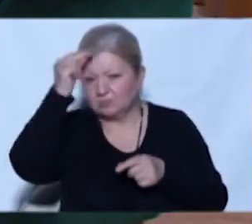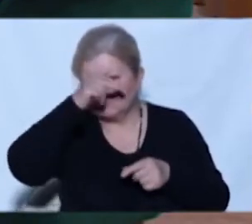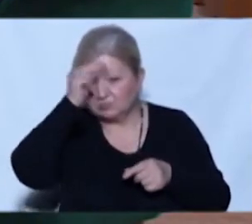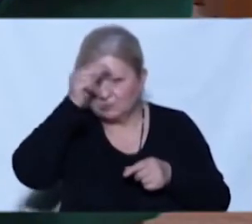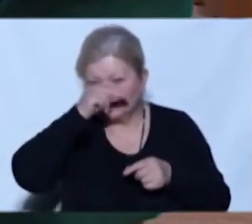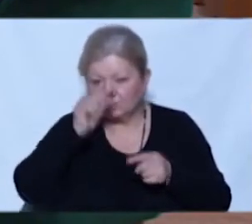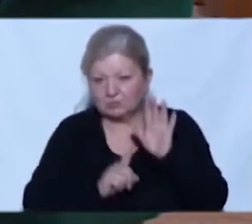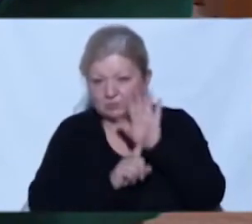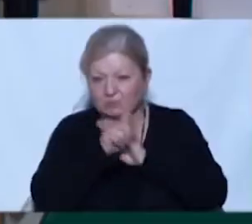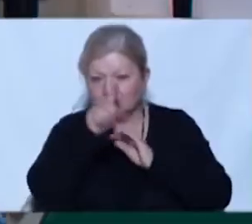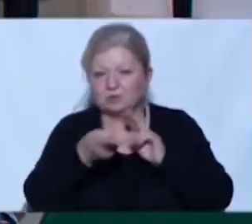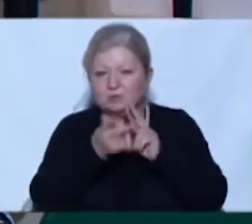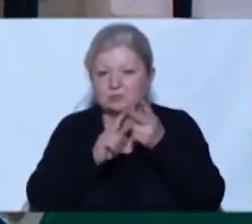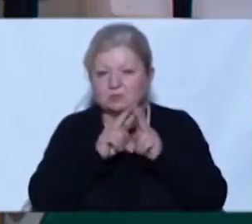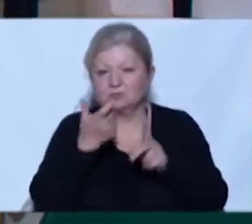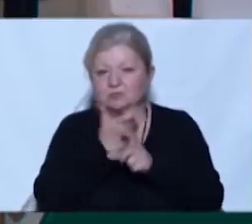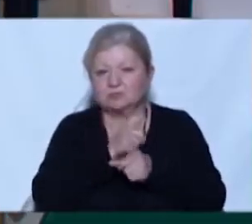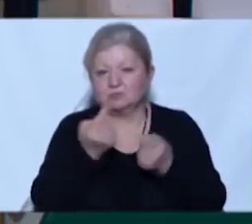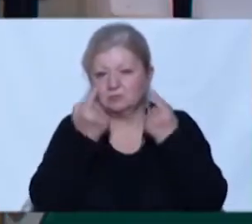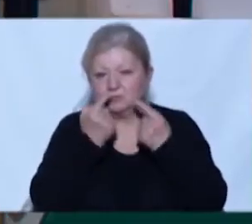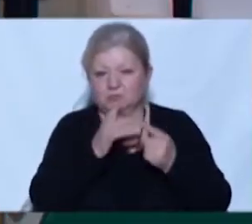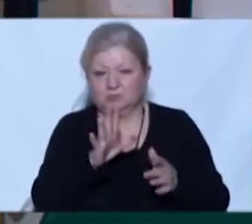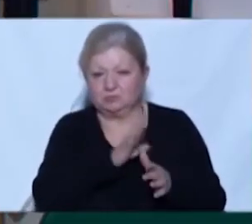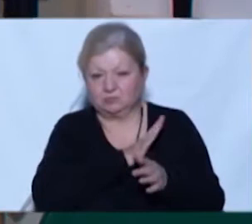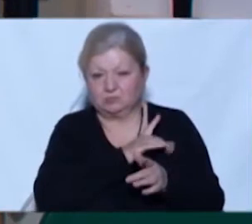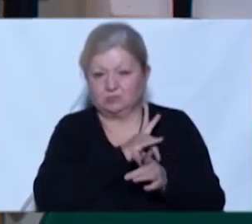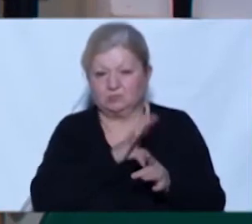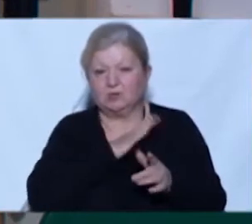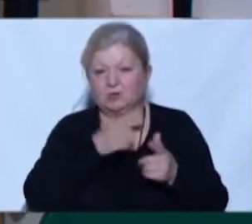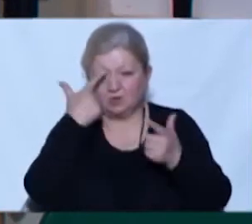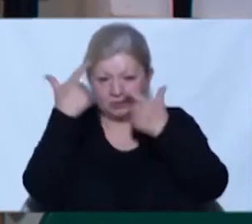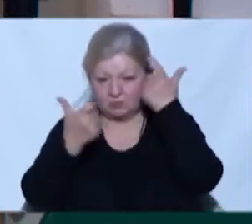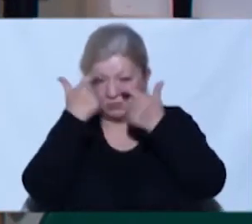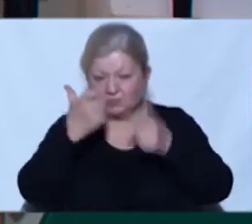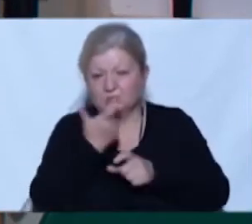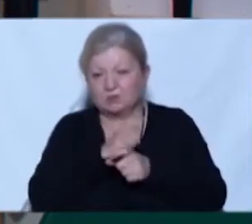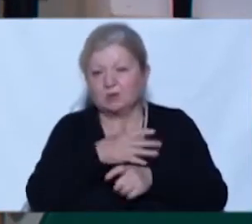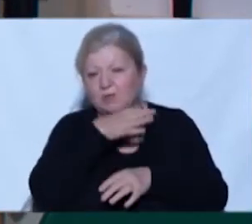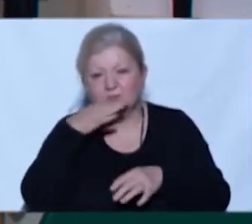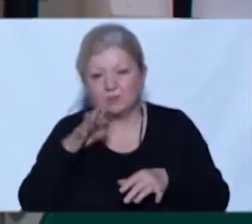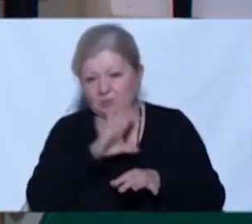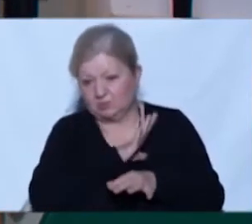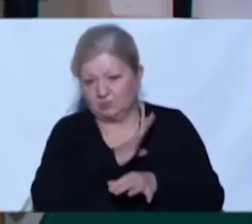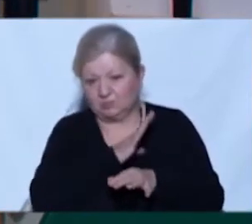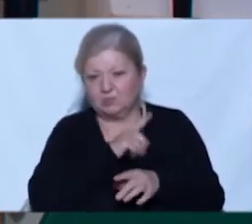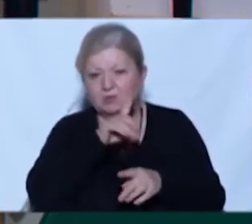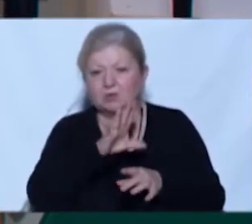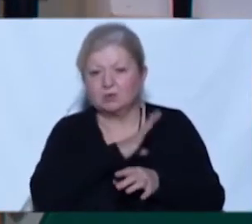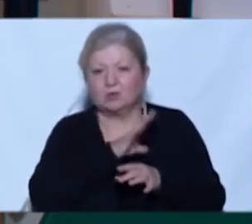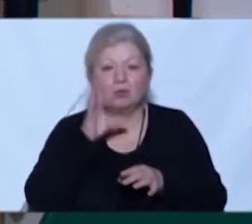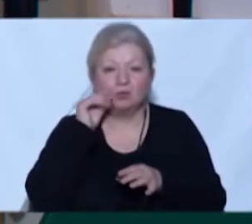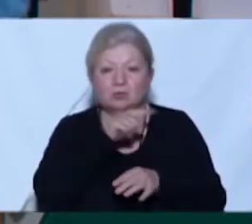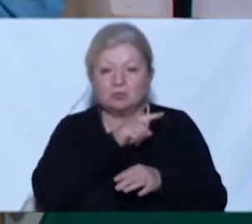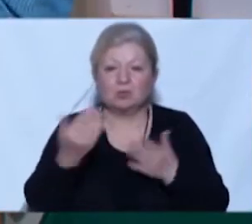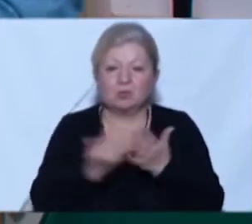ცვლილებები უზარმაზარი იყო. ევროპას უდიდესი ინფორმაცია დაატყდა. Ეს იყო ხანა ახალი აღმოჩენებისა და